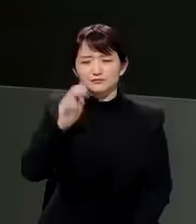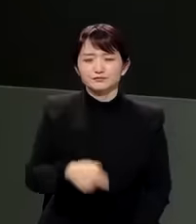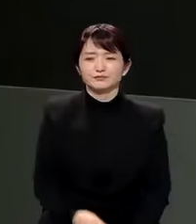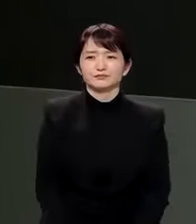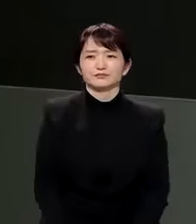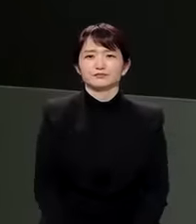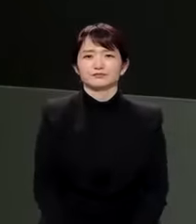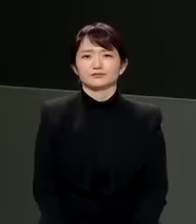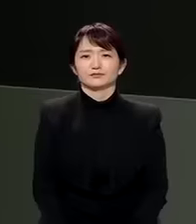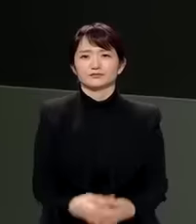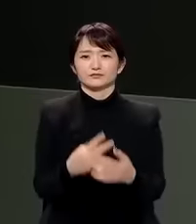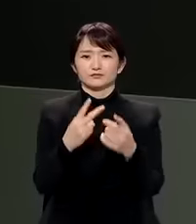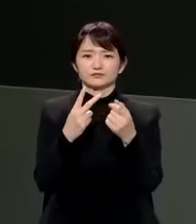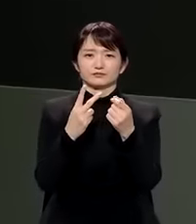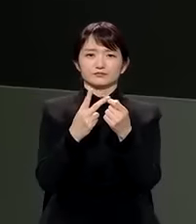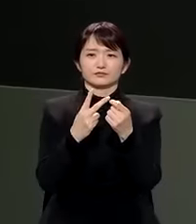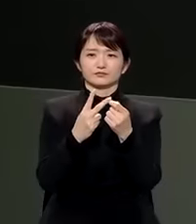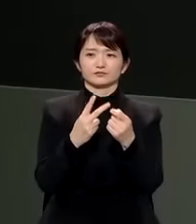이어가자